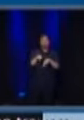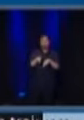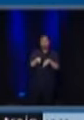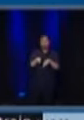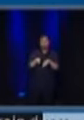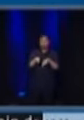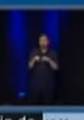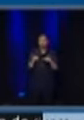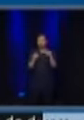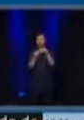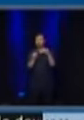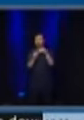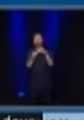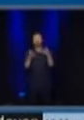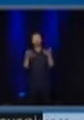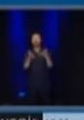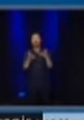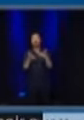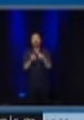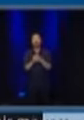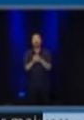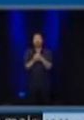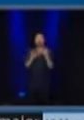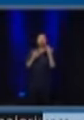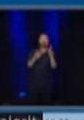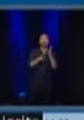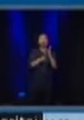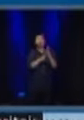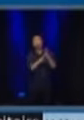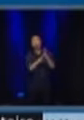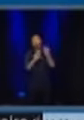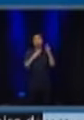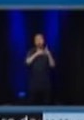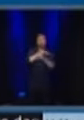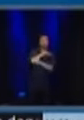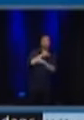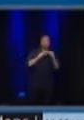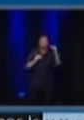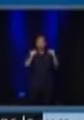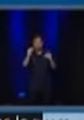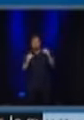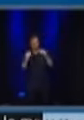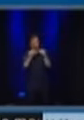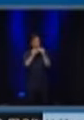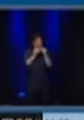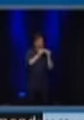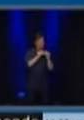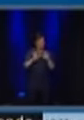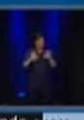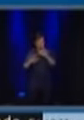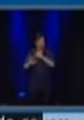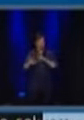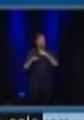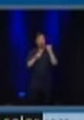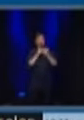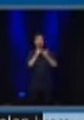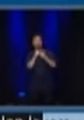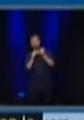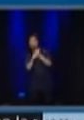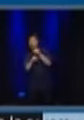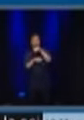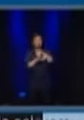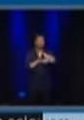fonction de certains ratios. Deuxièmement, il y a des primes importantes qui sont augmentées le soir, la nuit, la fin de semaine, quand on